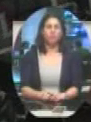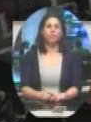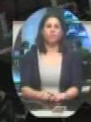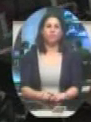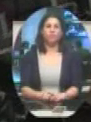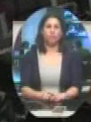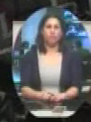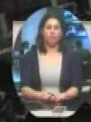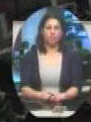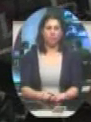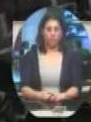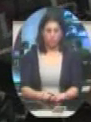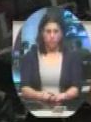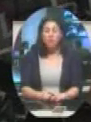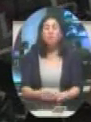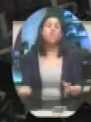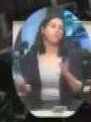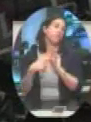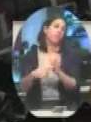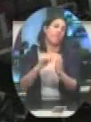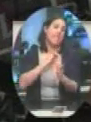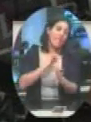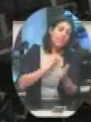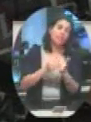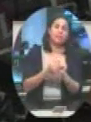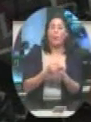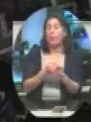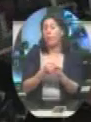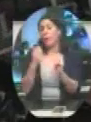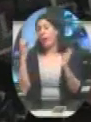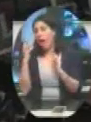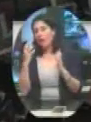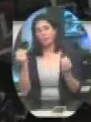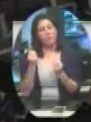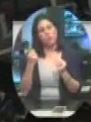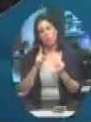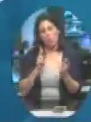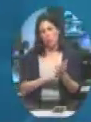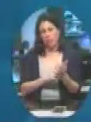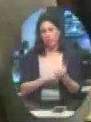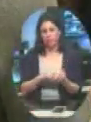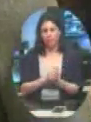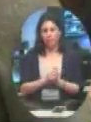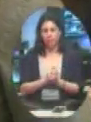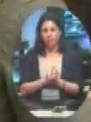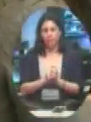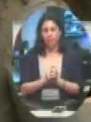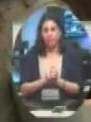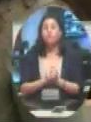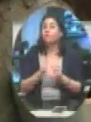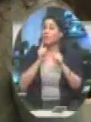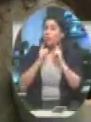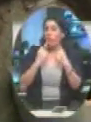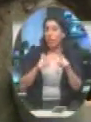ונעשתה על בסיס אינטרסים או לחצים לא הגונים על המערכת. בדיון אחר